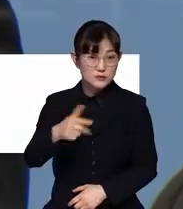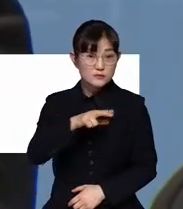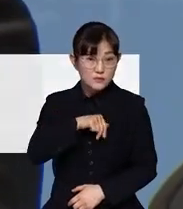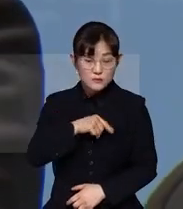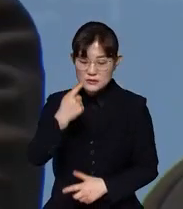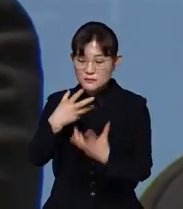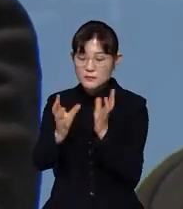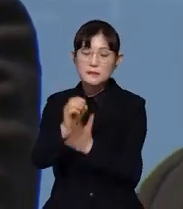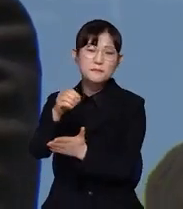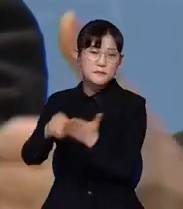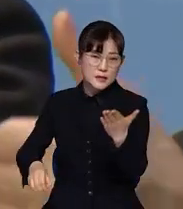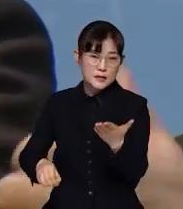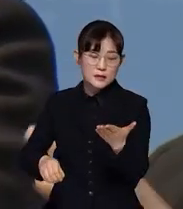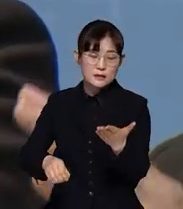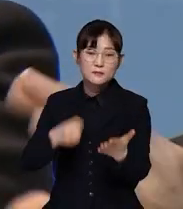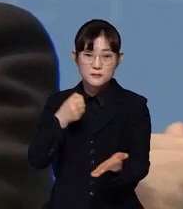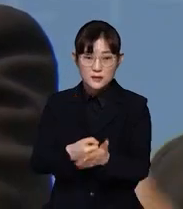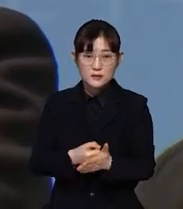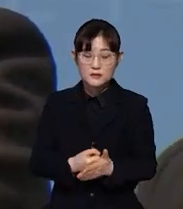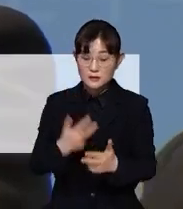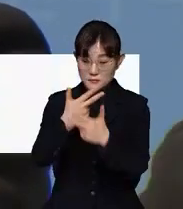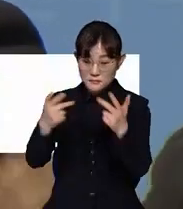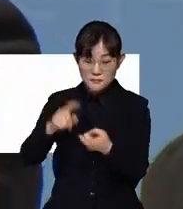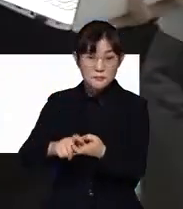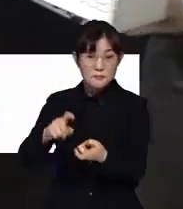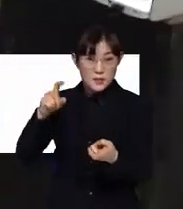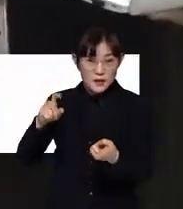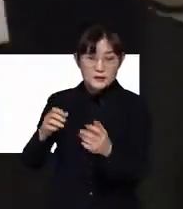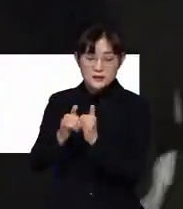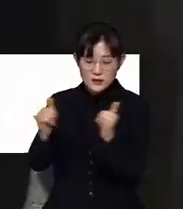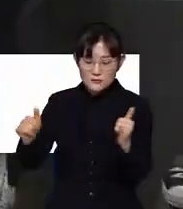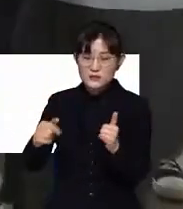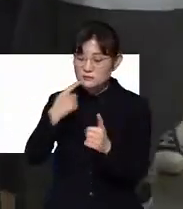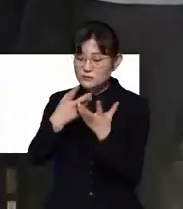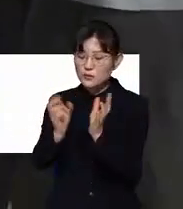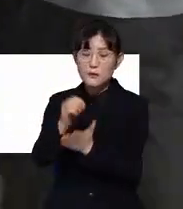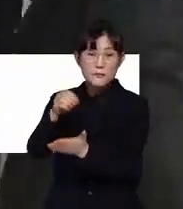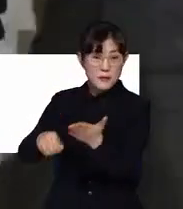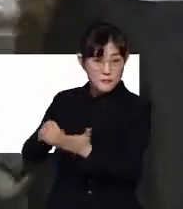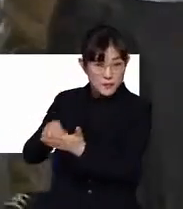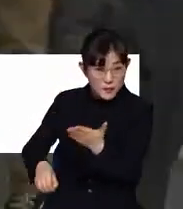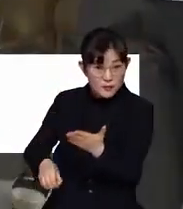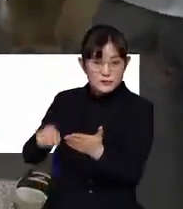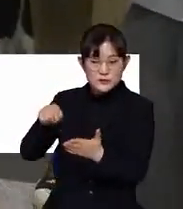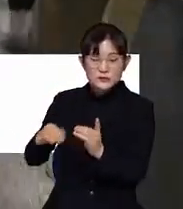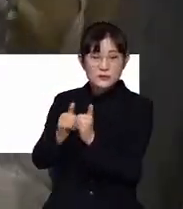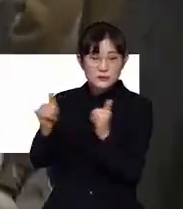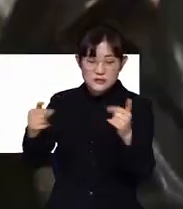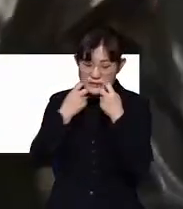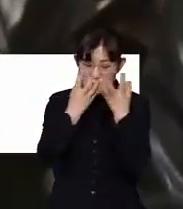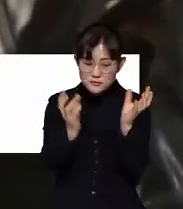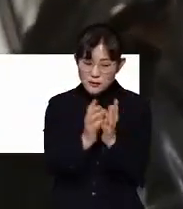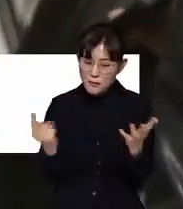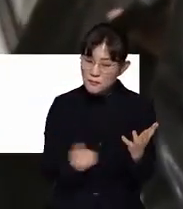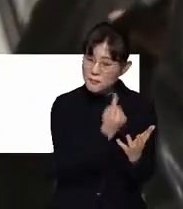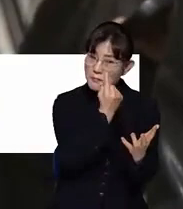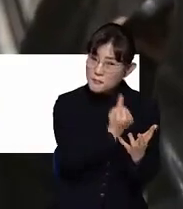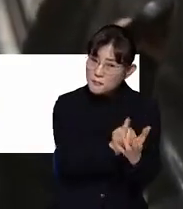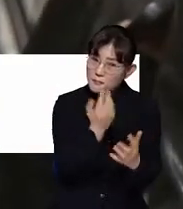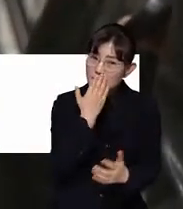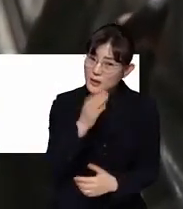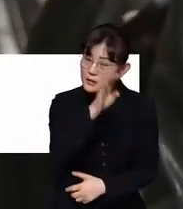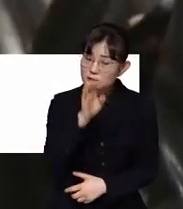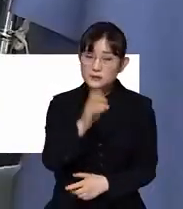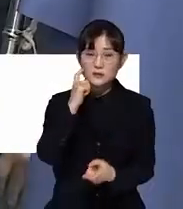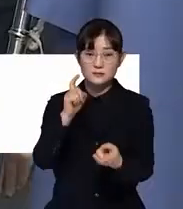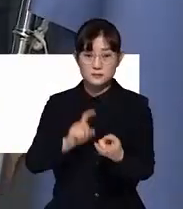탈당을 선언했습니다. 비명계를 중심으로 한 민주당 이탈 세력이 커지면서 제3지대로의 합류에 큰 관심이 쏠리고